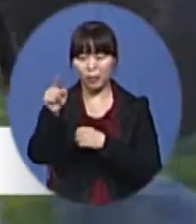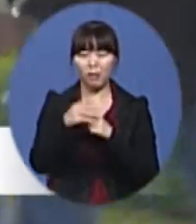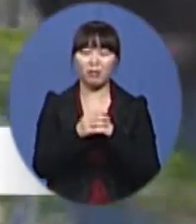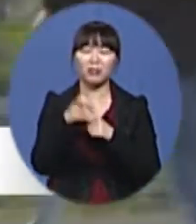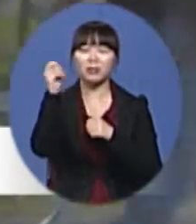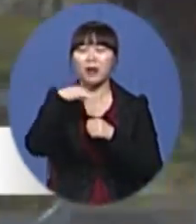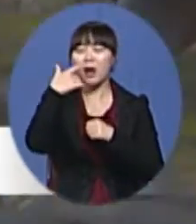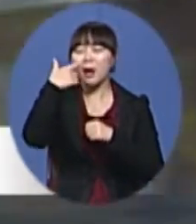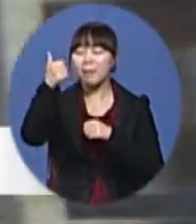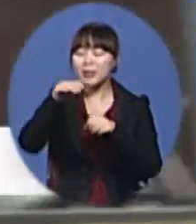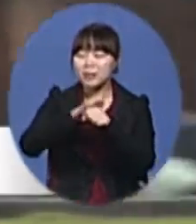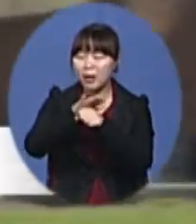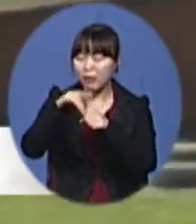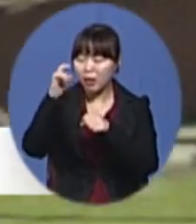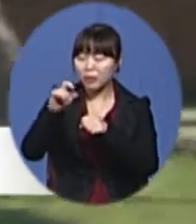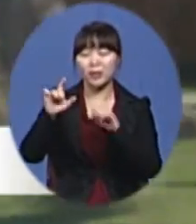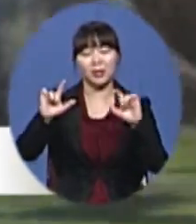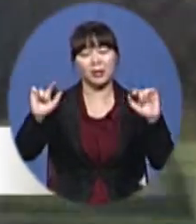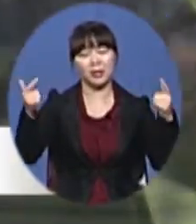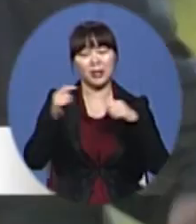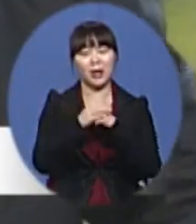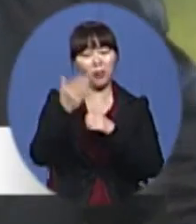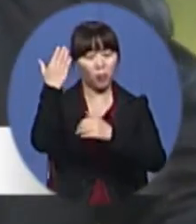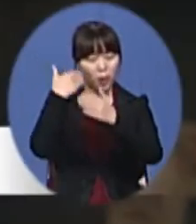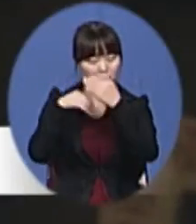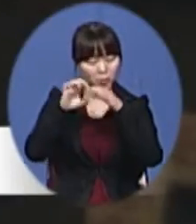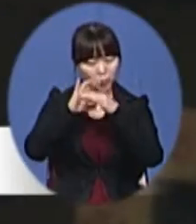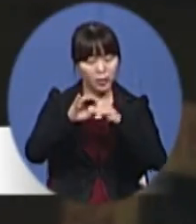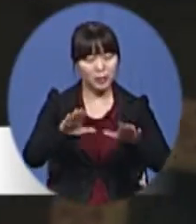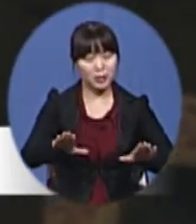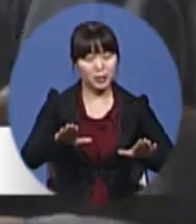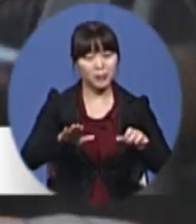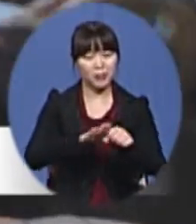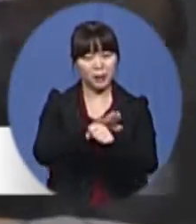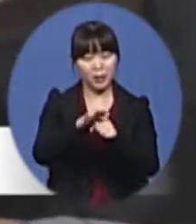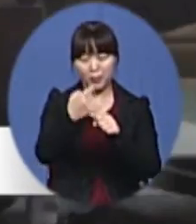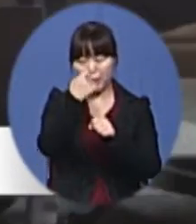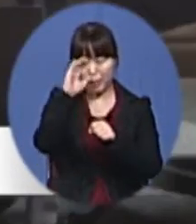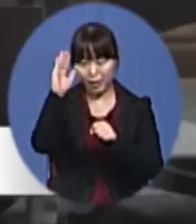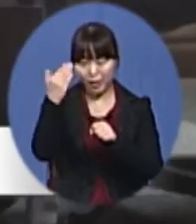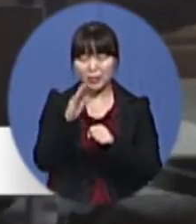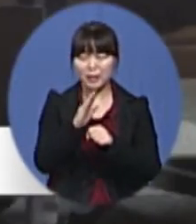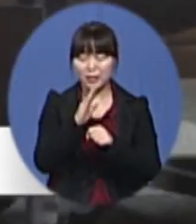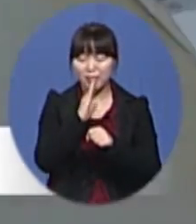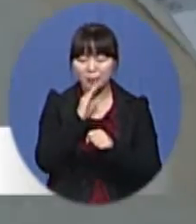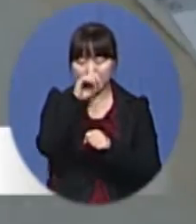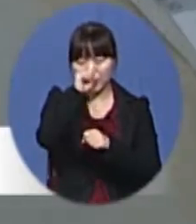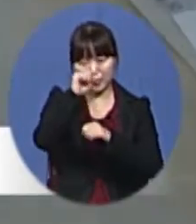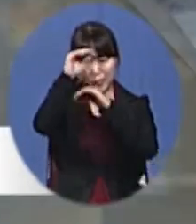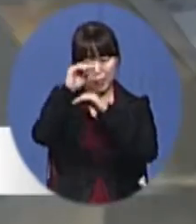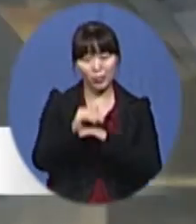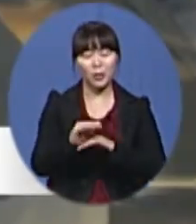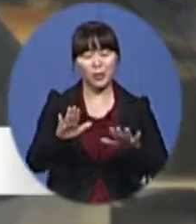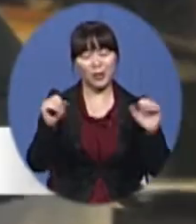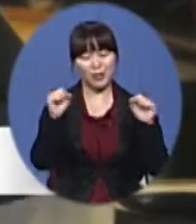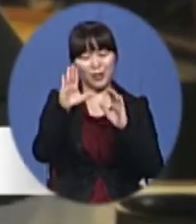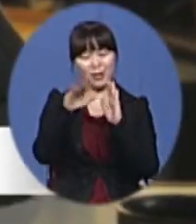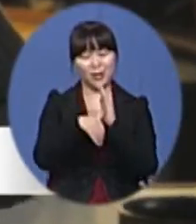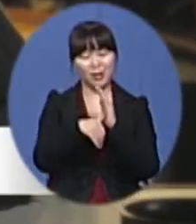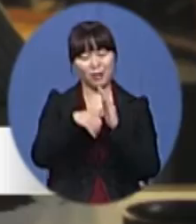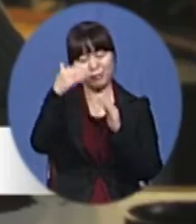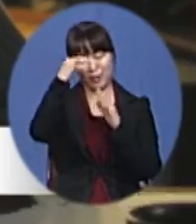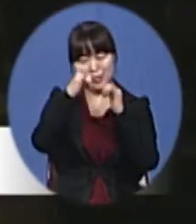단순히 부성애를 강조하는 것이 아닌 과거를 통해 현재의 사랑을 배우는 참신한 스토리로 올겨울